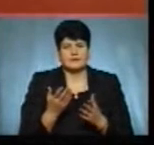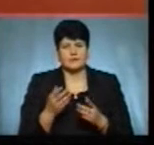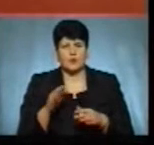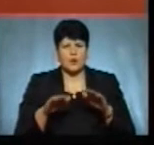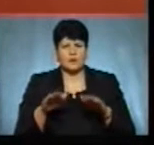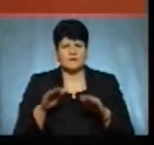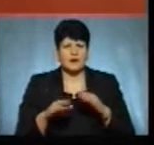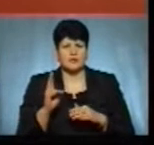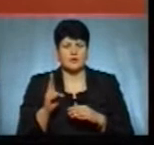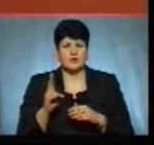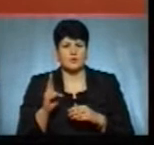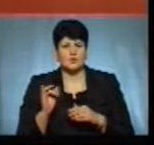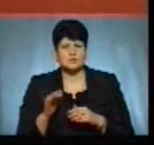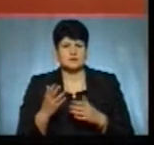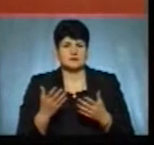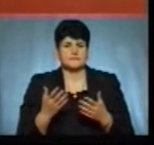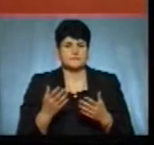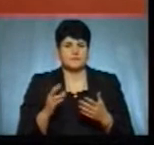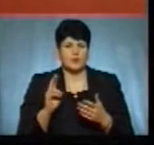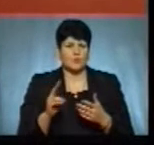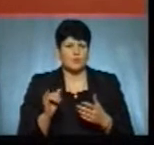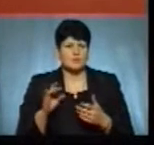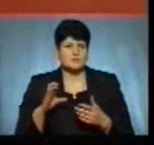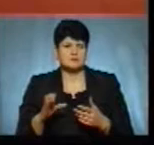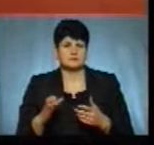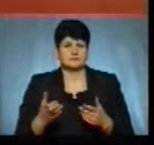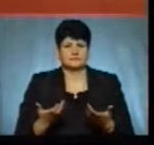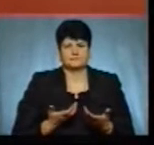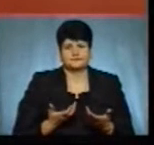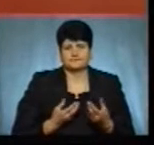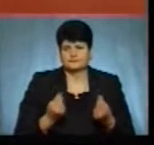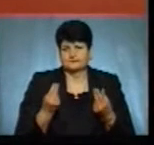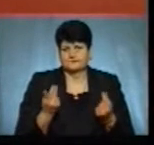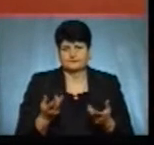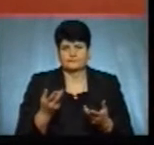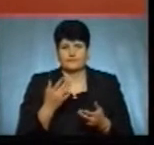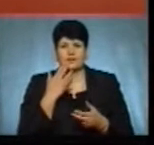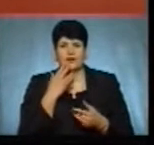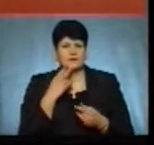курси готівкової іноземної валюти також. Звичайно, банки коригують